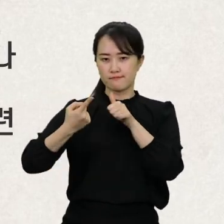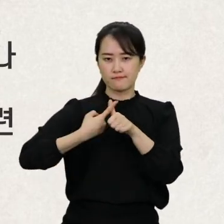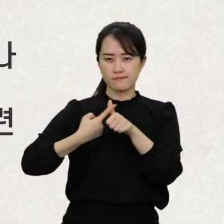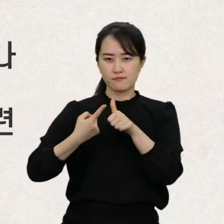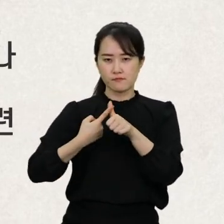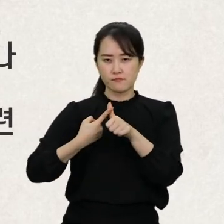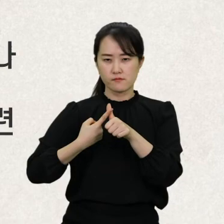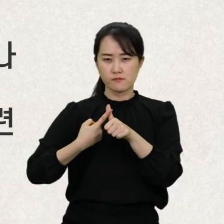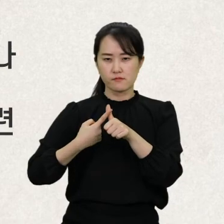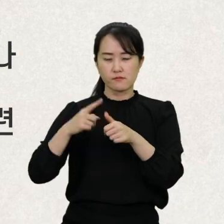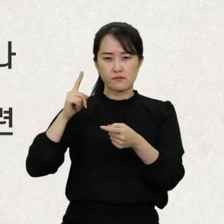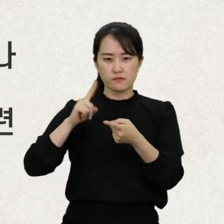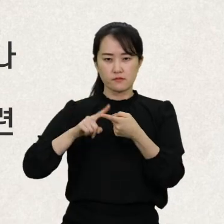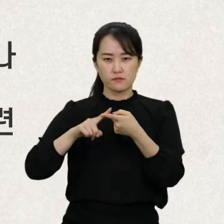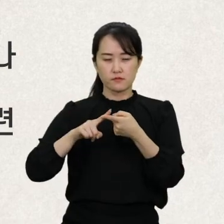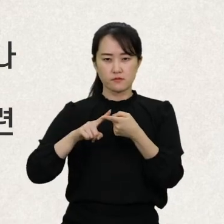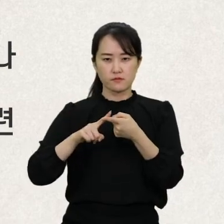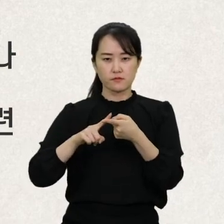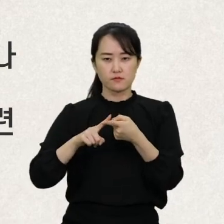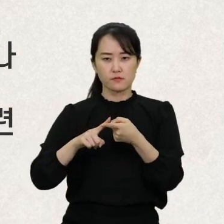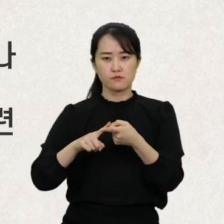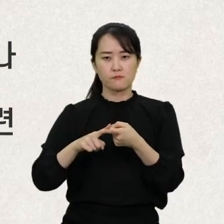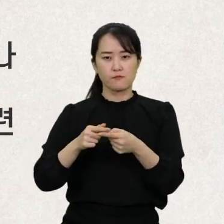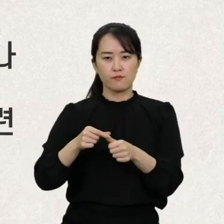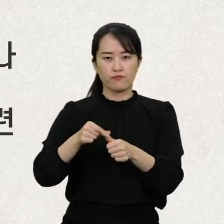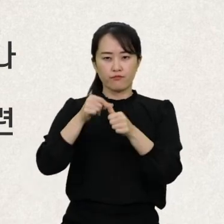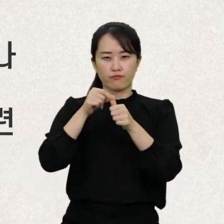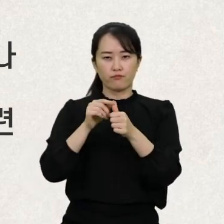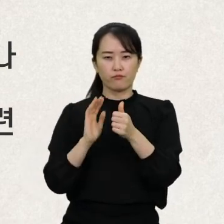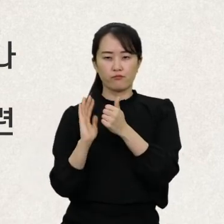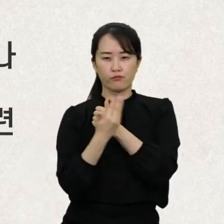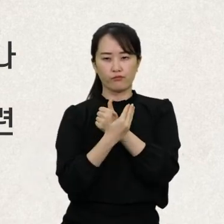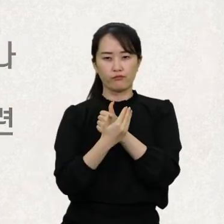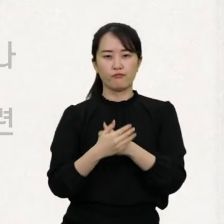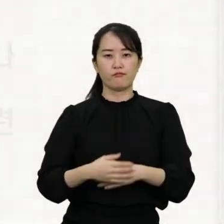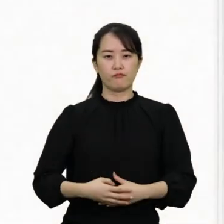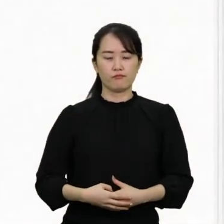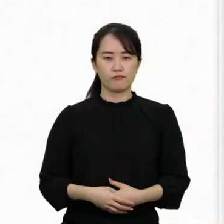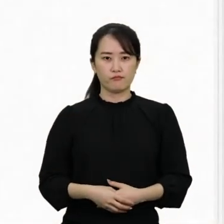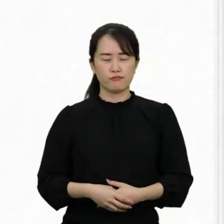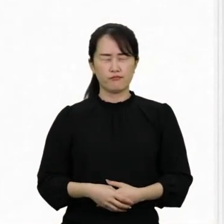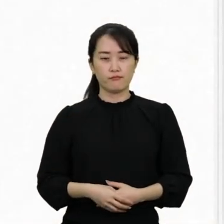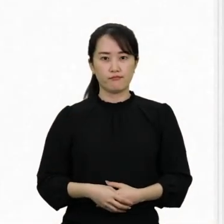공격에 대해서도 효과적인 구제 조치를 마련해야 합니다.